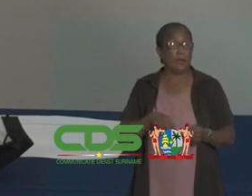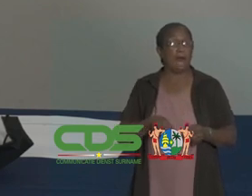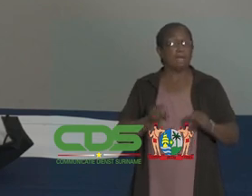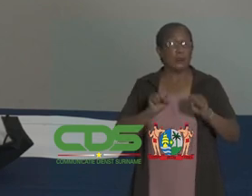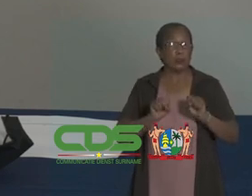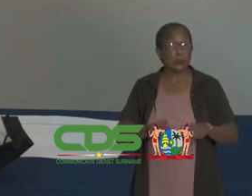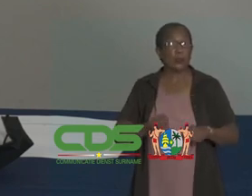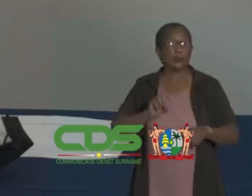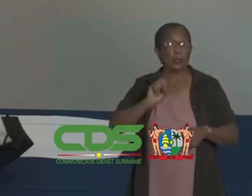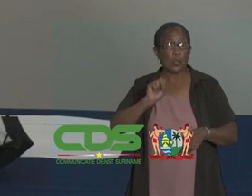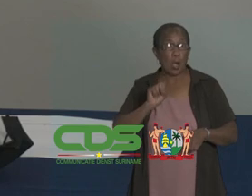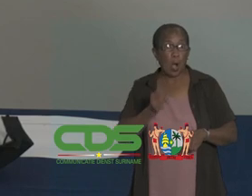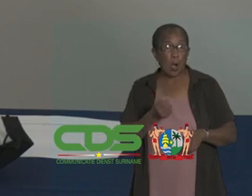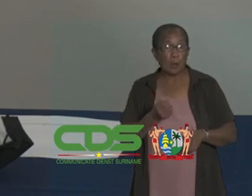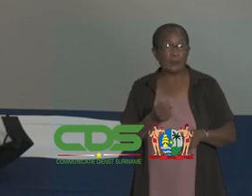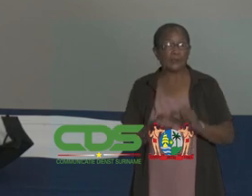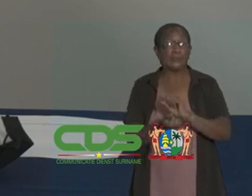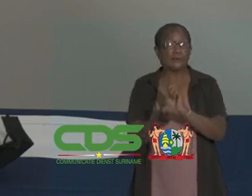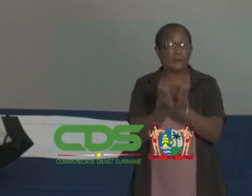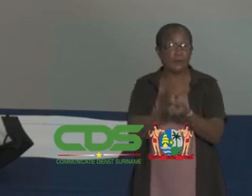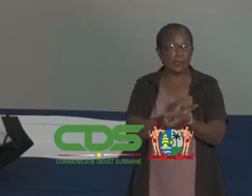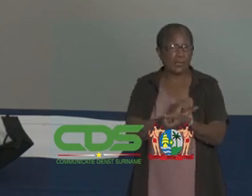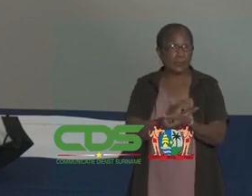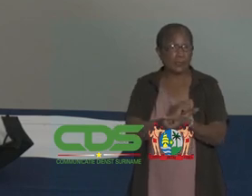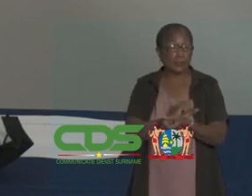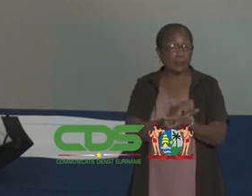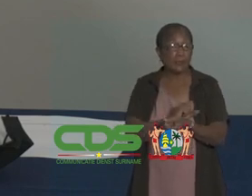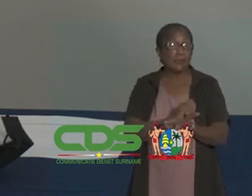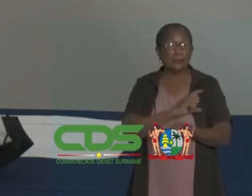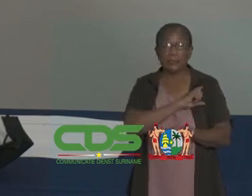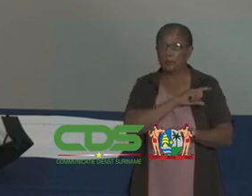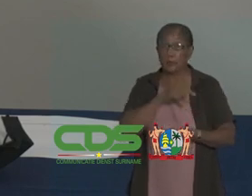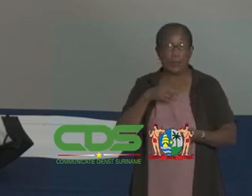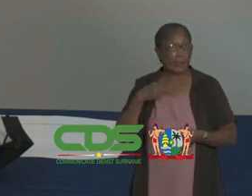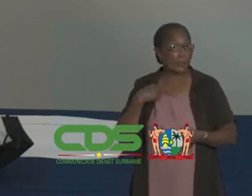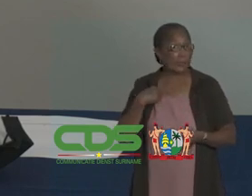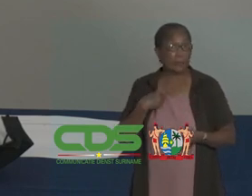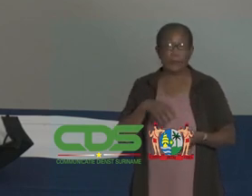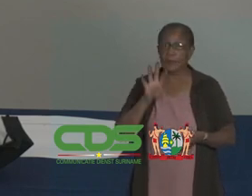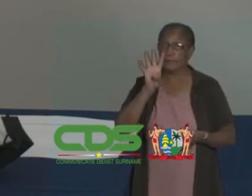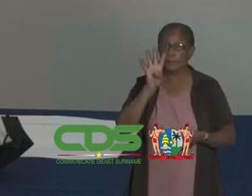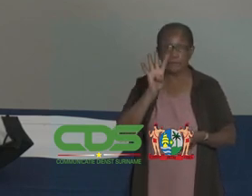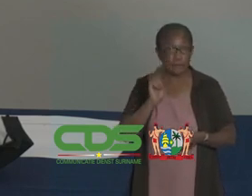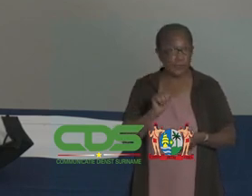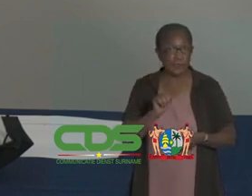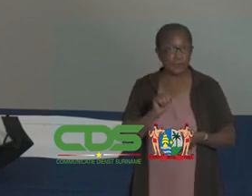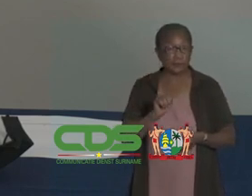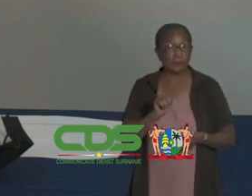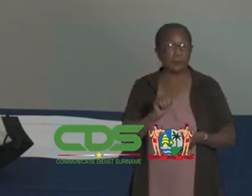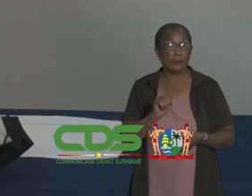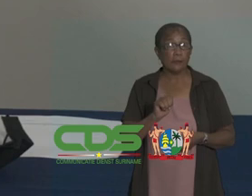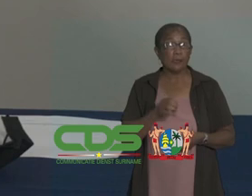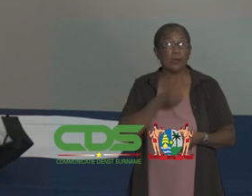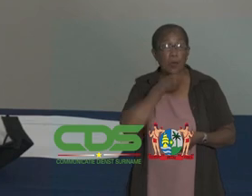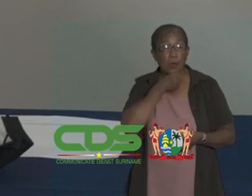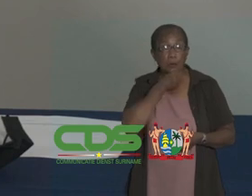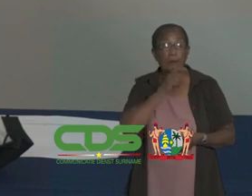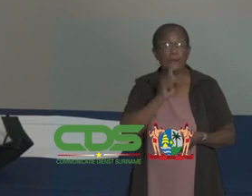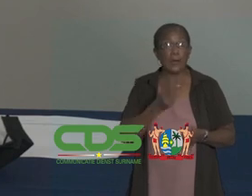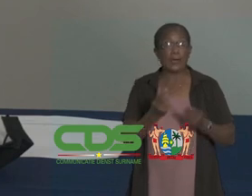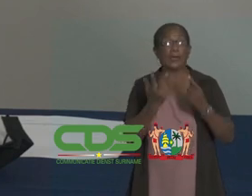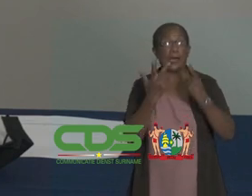besloten om de criteria te veranderen. In die zin dat we niet meer 40 plus, maar 18 plus een booster